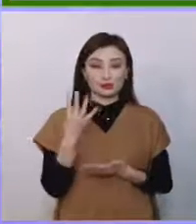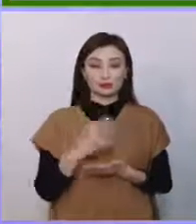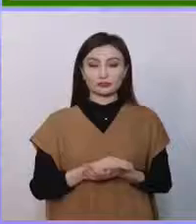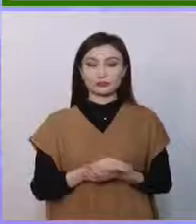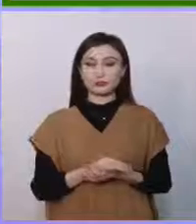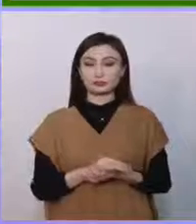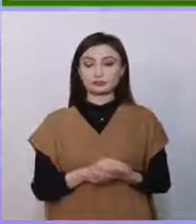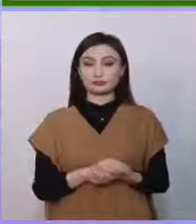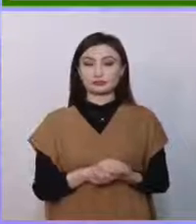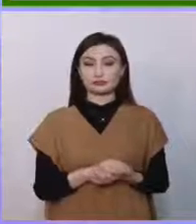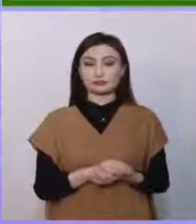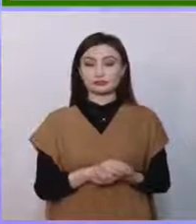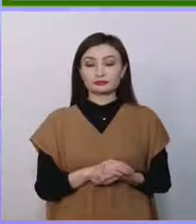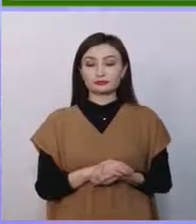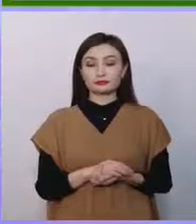пирожных